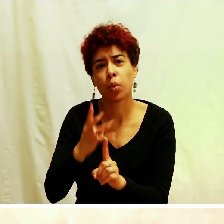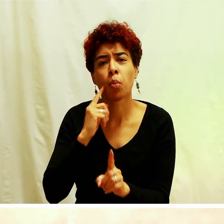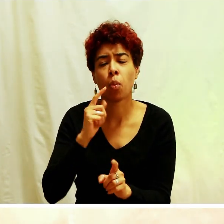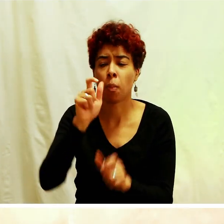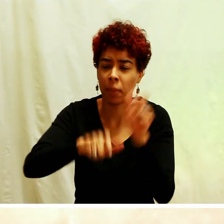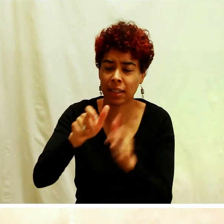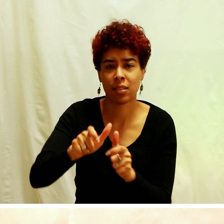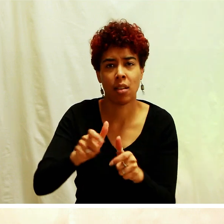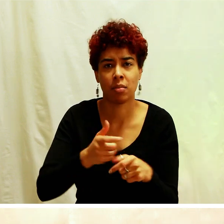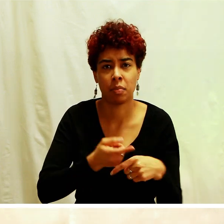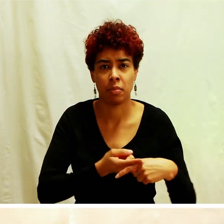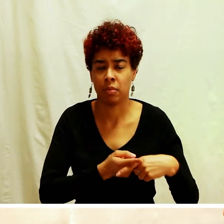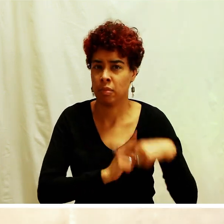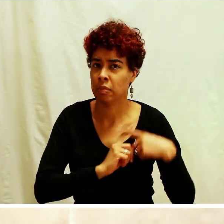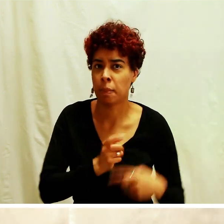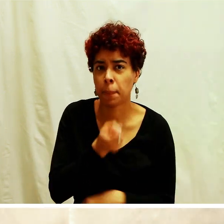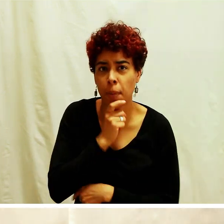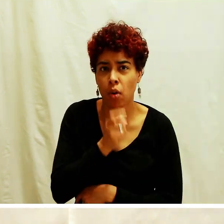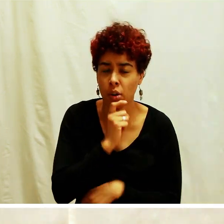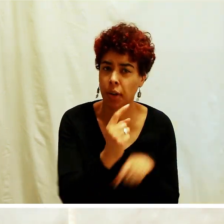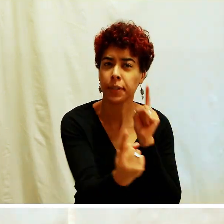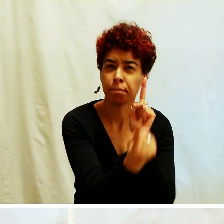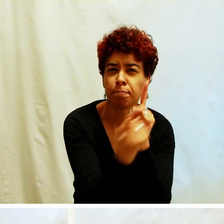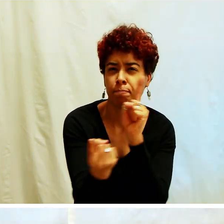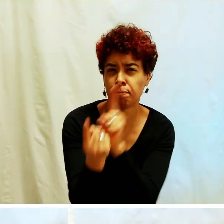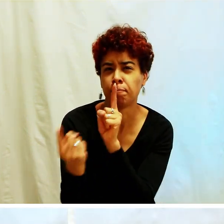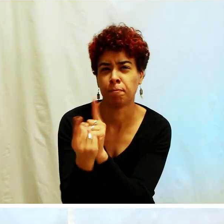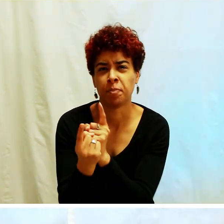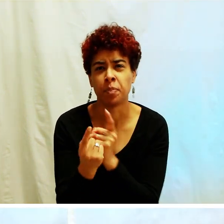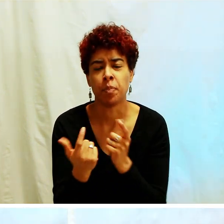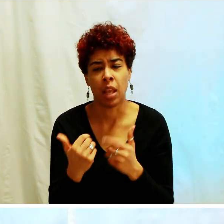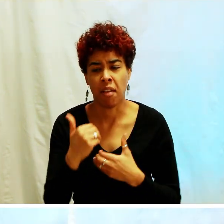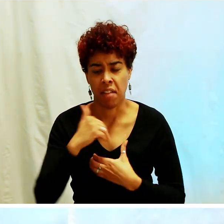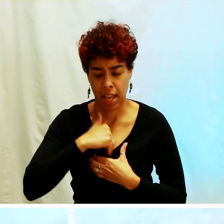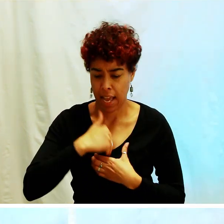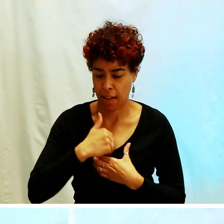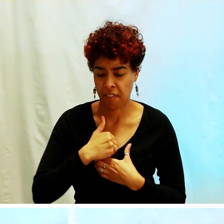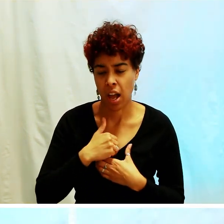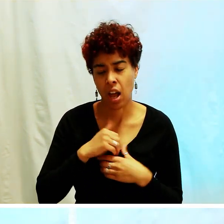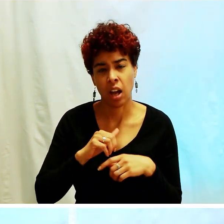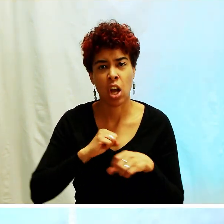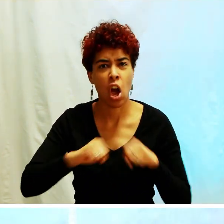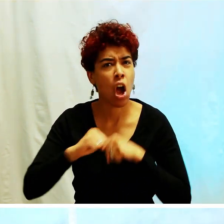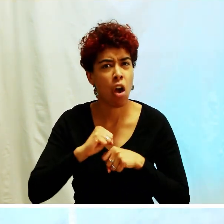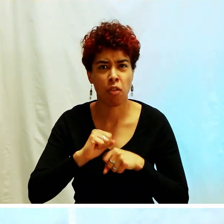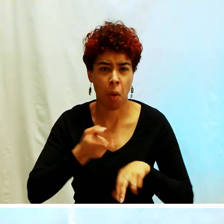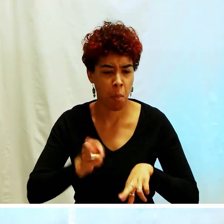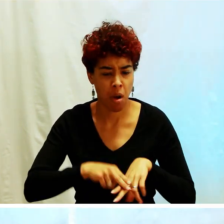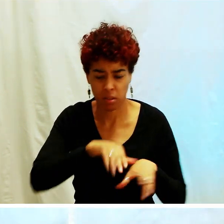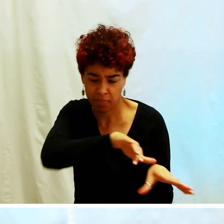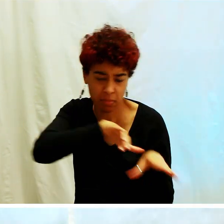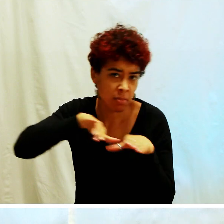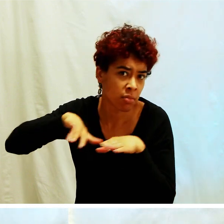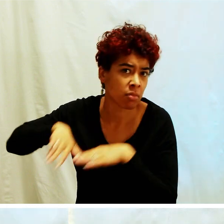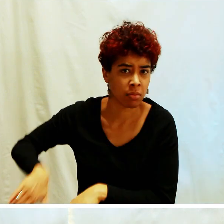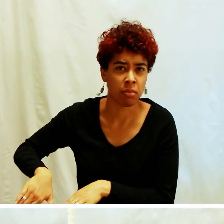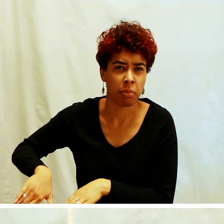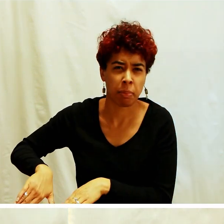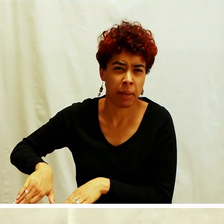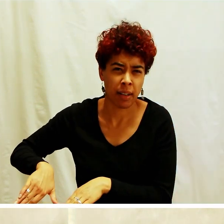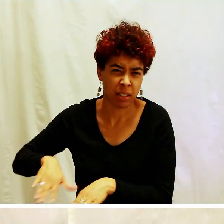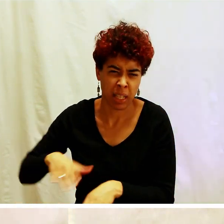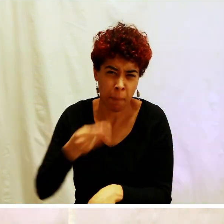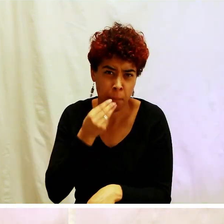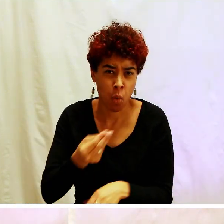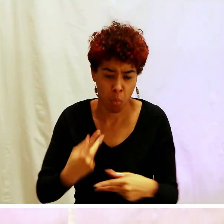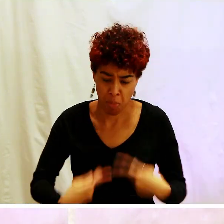perdus. Ils étaient dans un renoncement continuel aux œuvres mortes, à tout ce qui était là, qui polluait leur